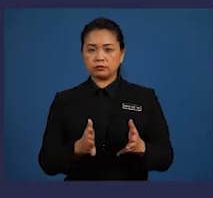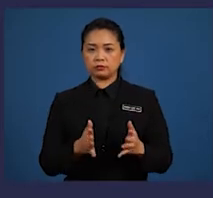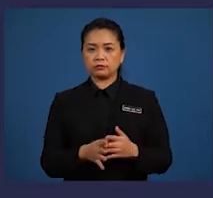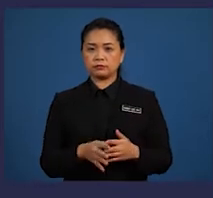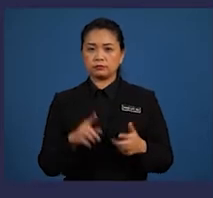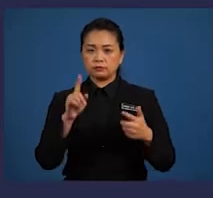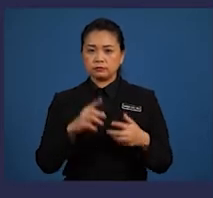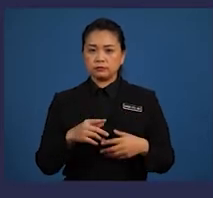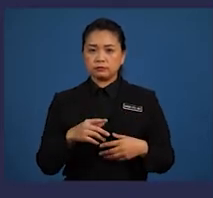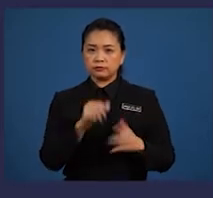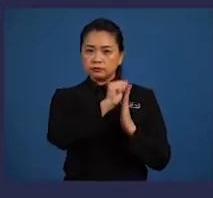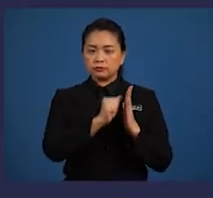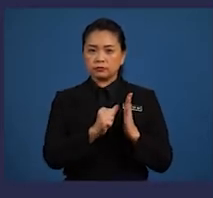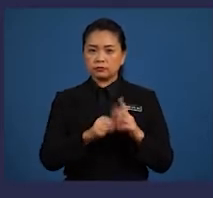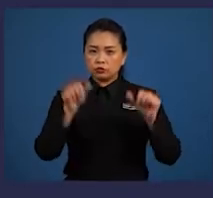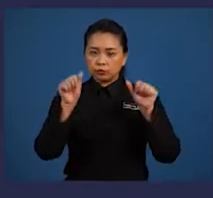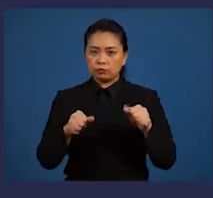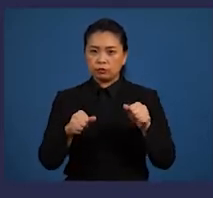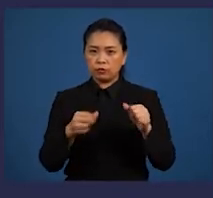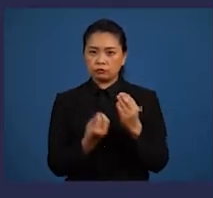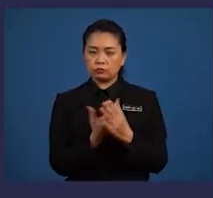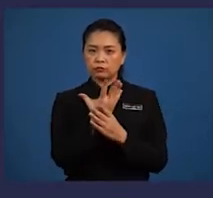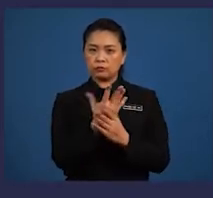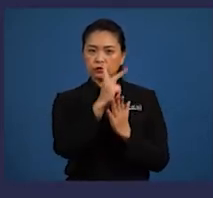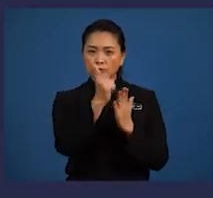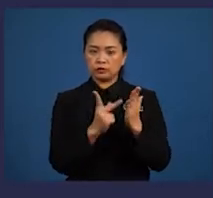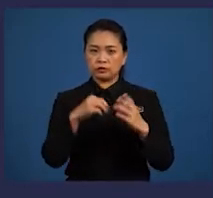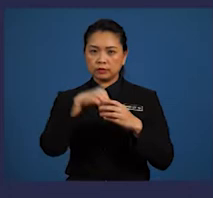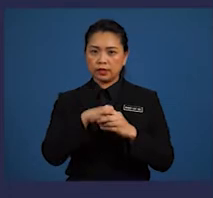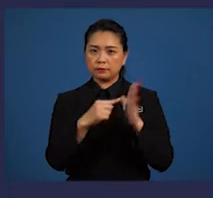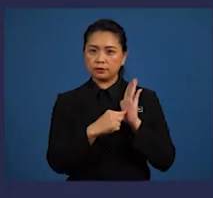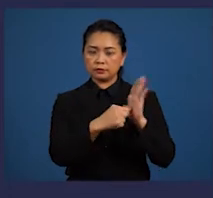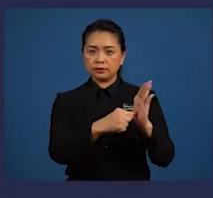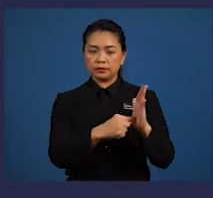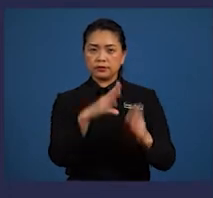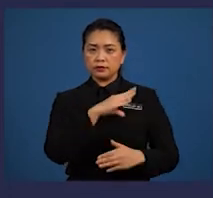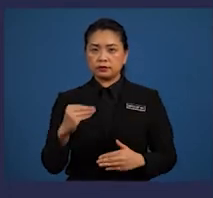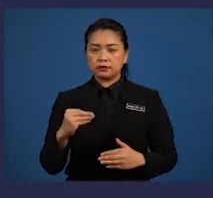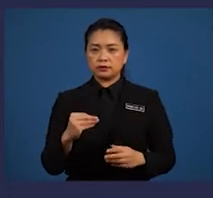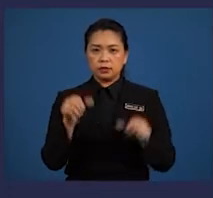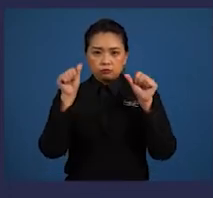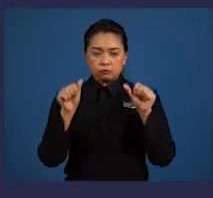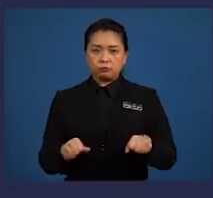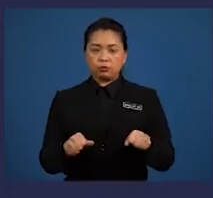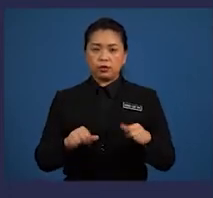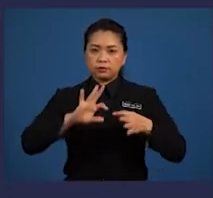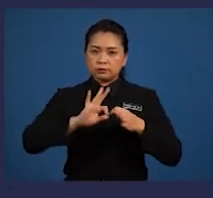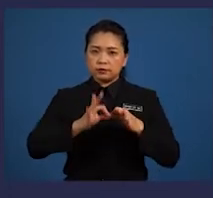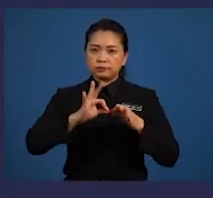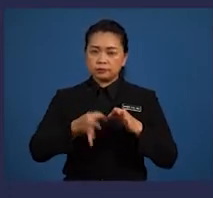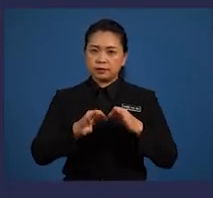animasi juga mampu menimbulkan PT ini dalam persembahan setelah berupaya